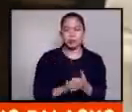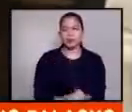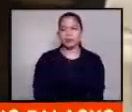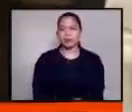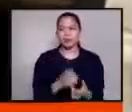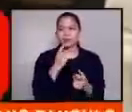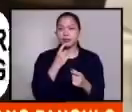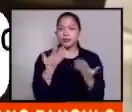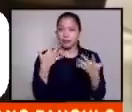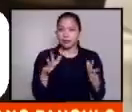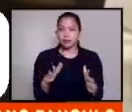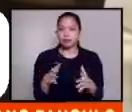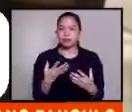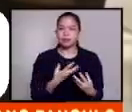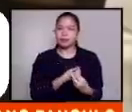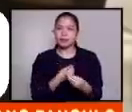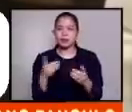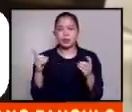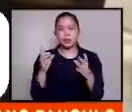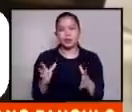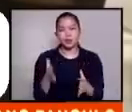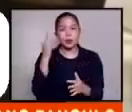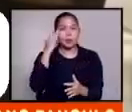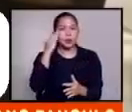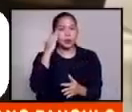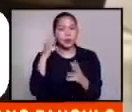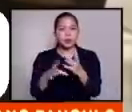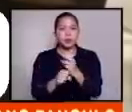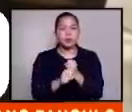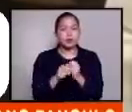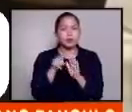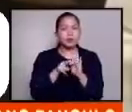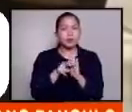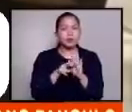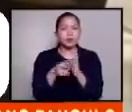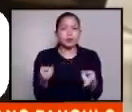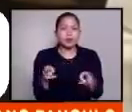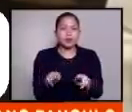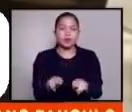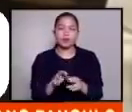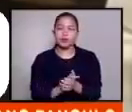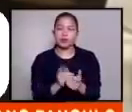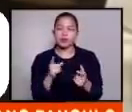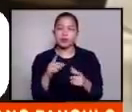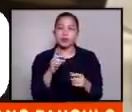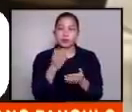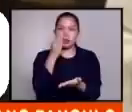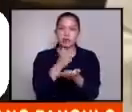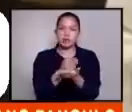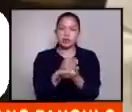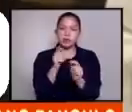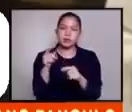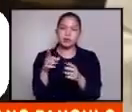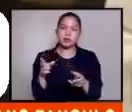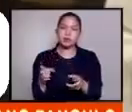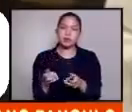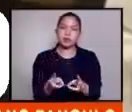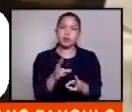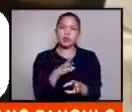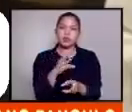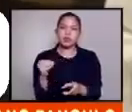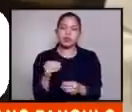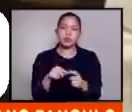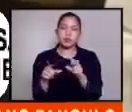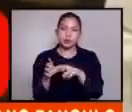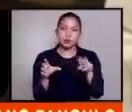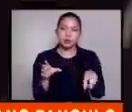Matapos ito ay tinakot daw sila ng driver nang malamang kinukuhanan nila ng video ang pangyayari. Kaya itinigil sila sa gitna ng highway at saka sila